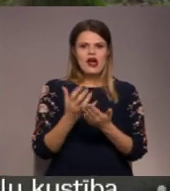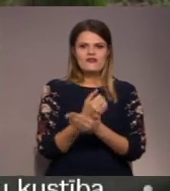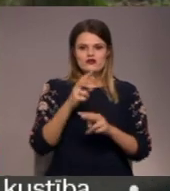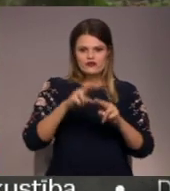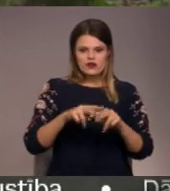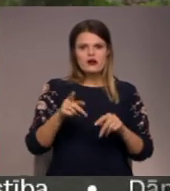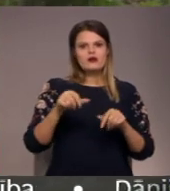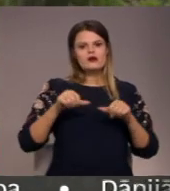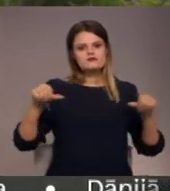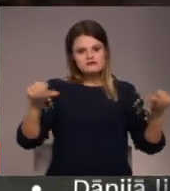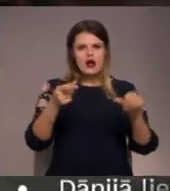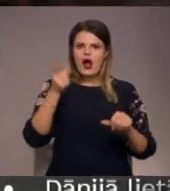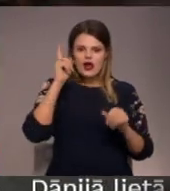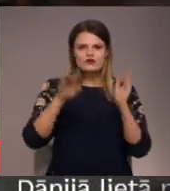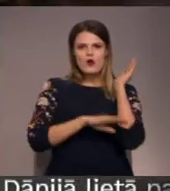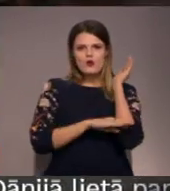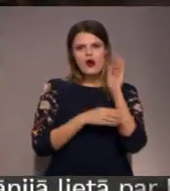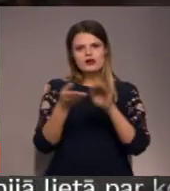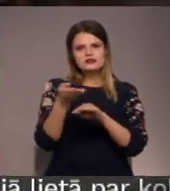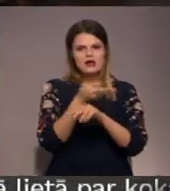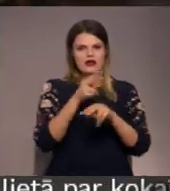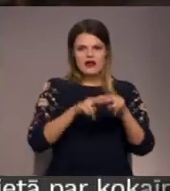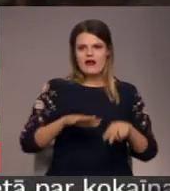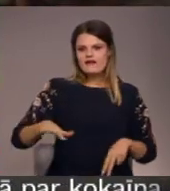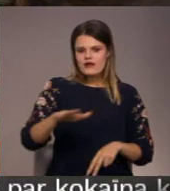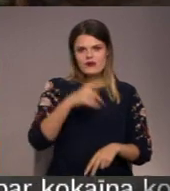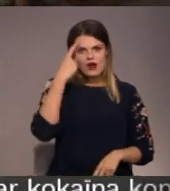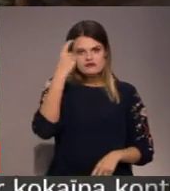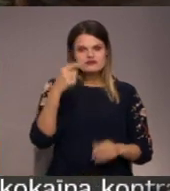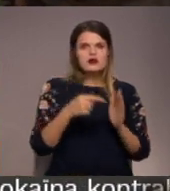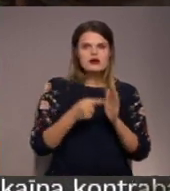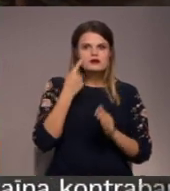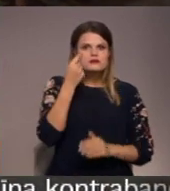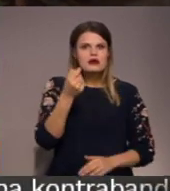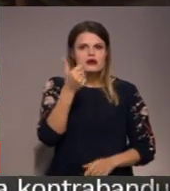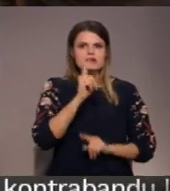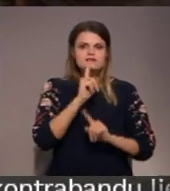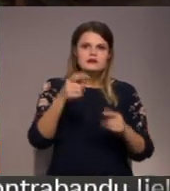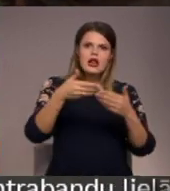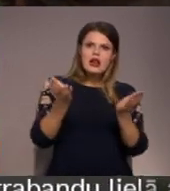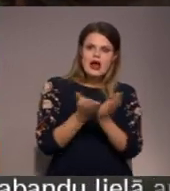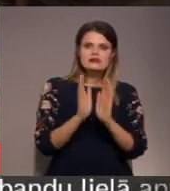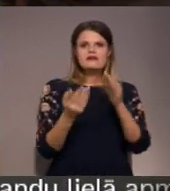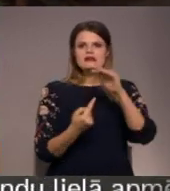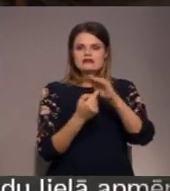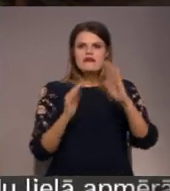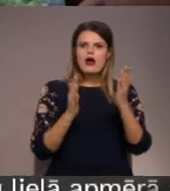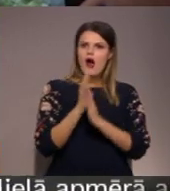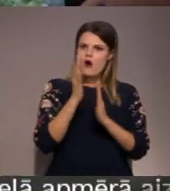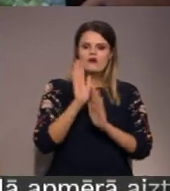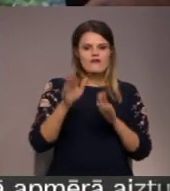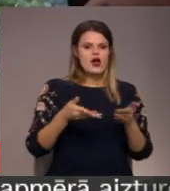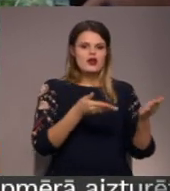būs liekta mežstrāde. Ziņot par retiem atradumiem ne tikai sēnēm, bet arī augiem, ligzdām vai ko citu mežā var